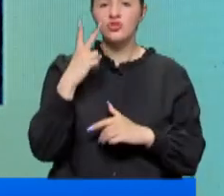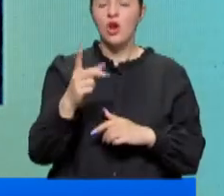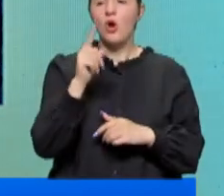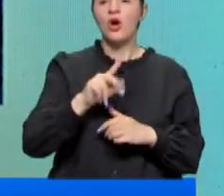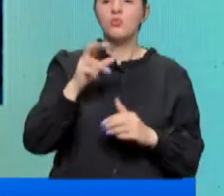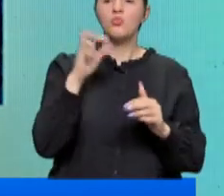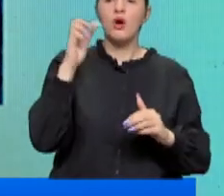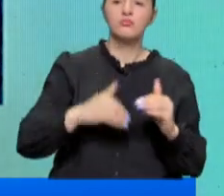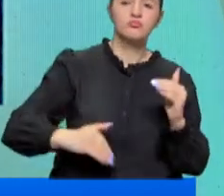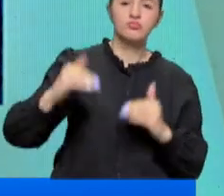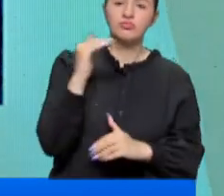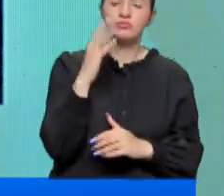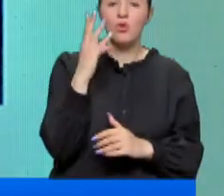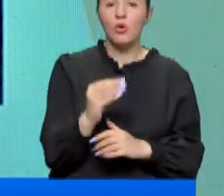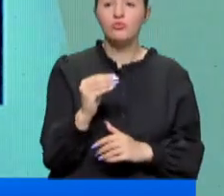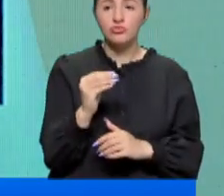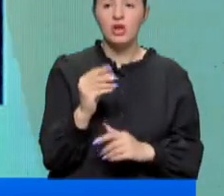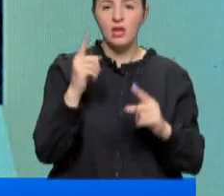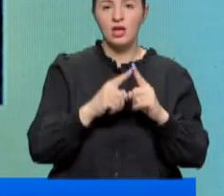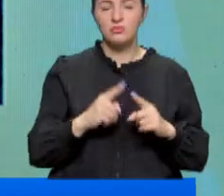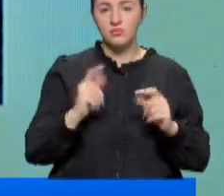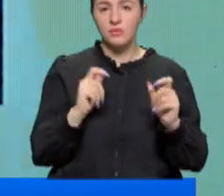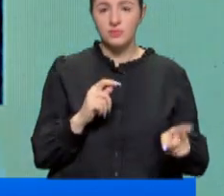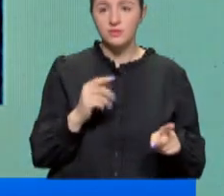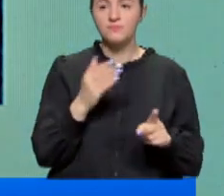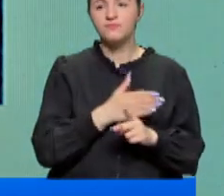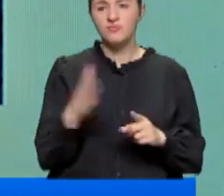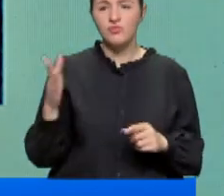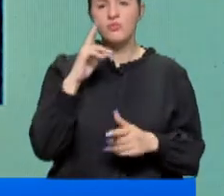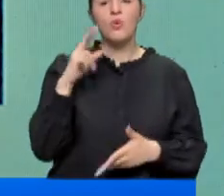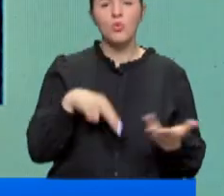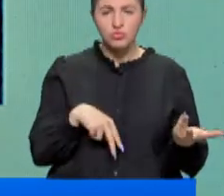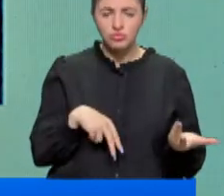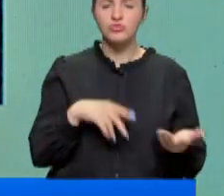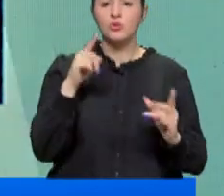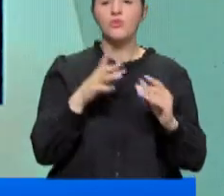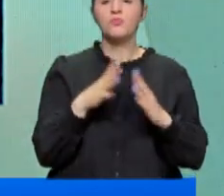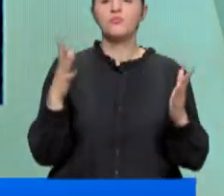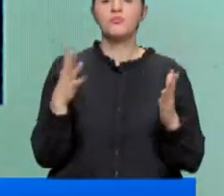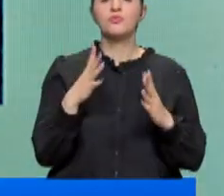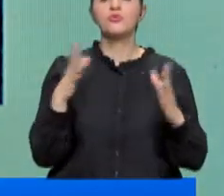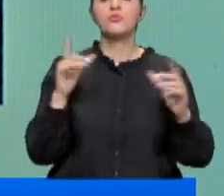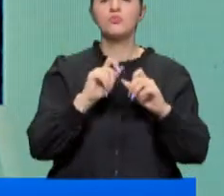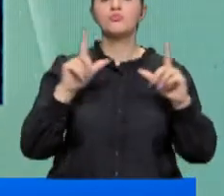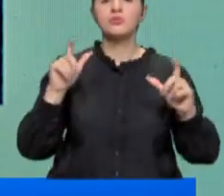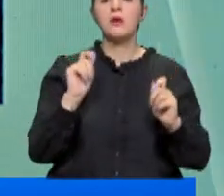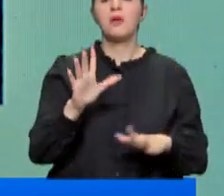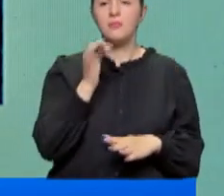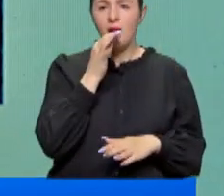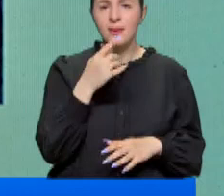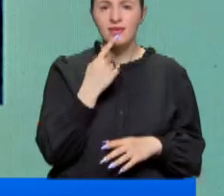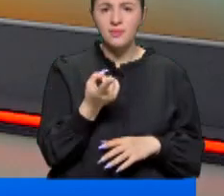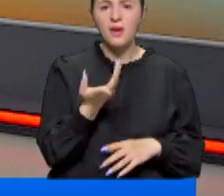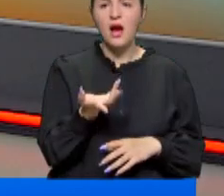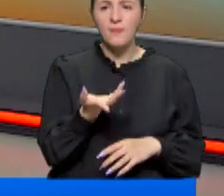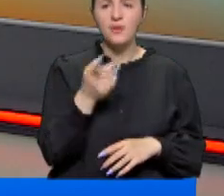17 puanlık artışa yol açacağını hesapladı devamında okuruz hani böyle büyüklerim demiştim haberi